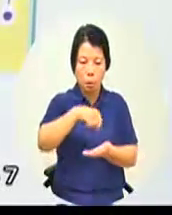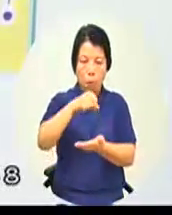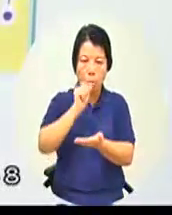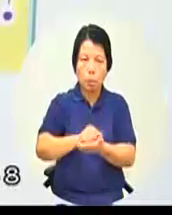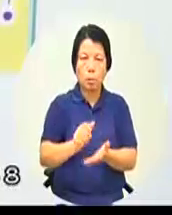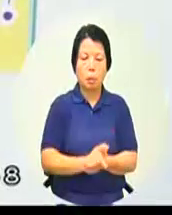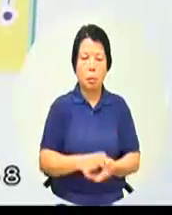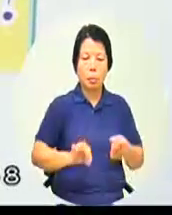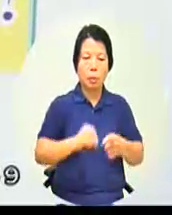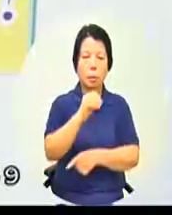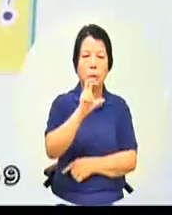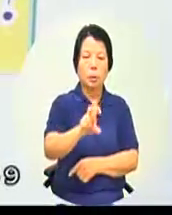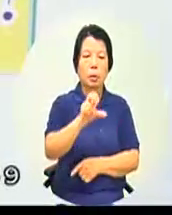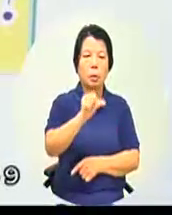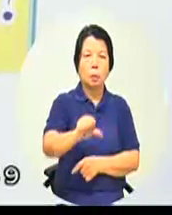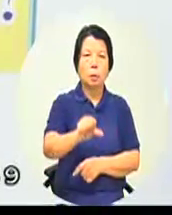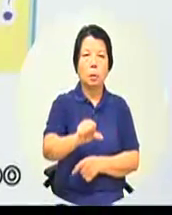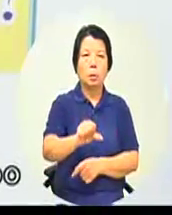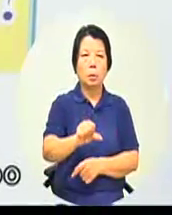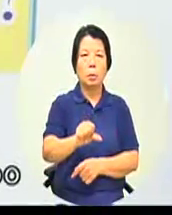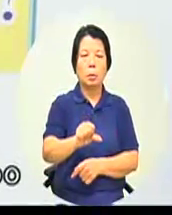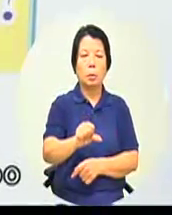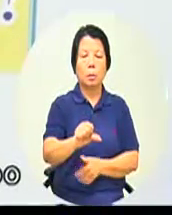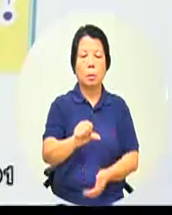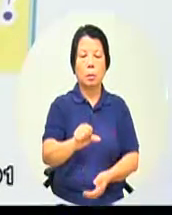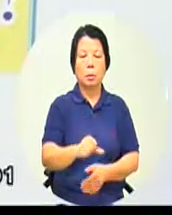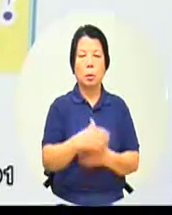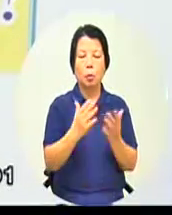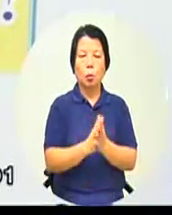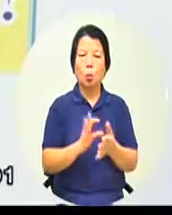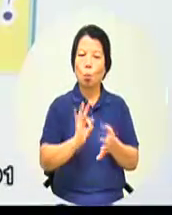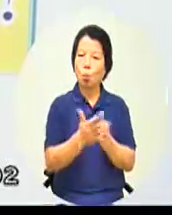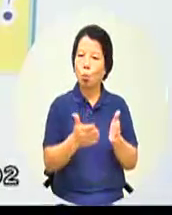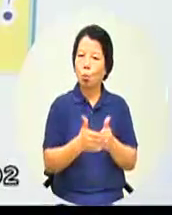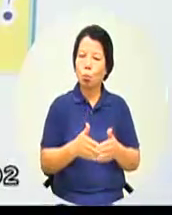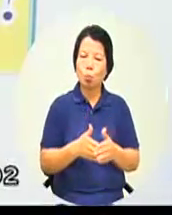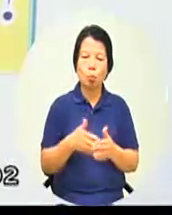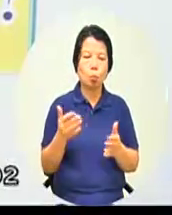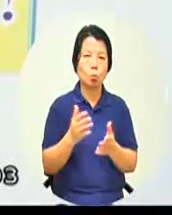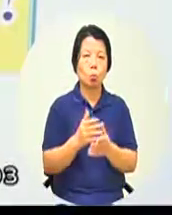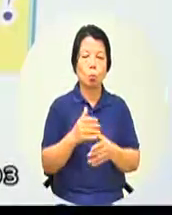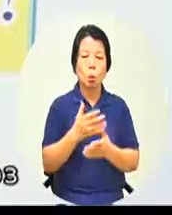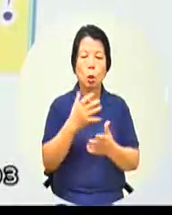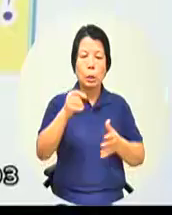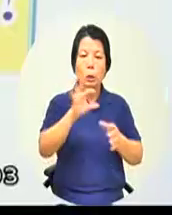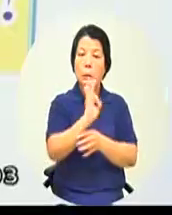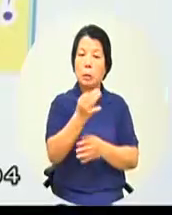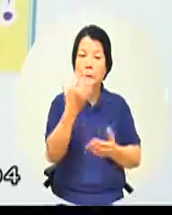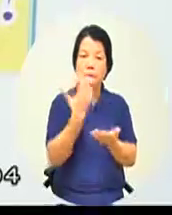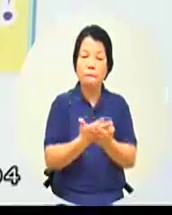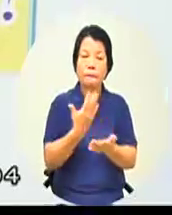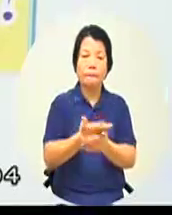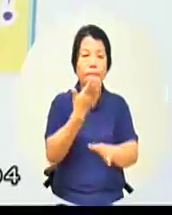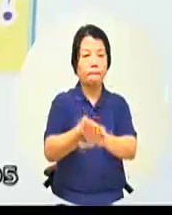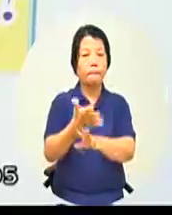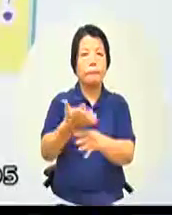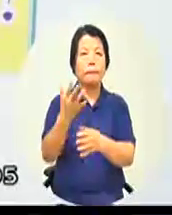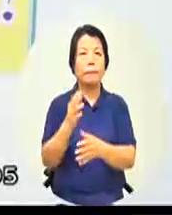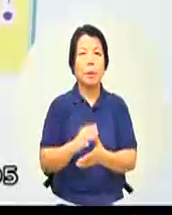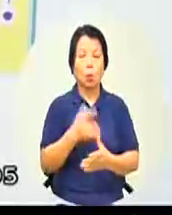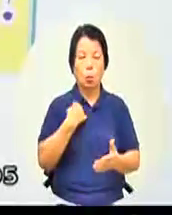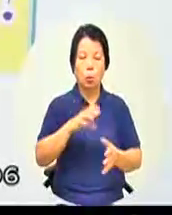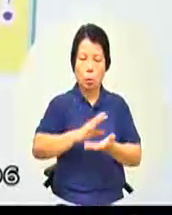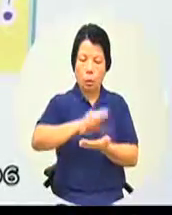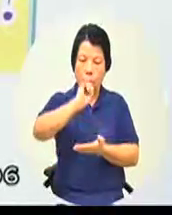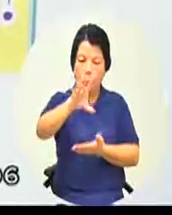到75%的，为什么没有达到？你把那个钱放在什么地方？来，我报你